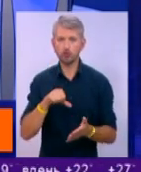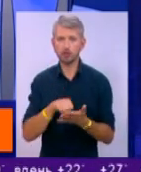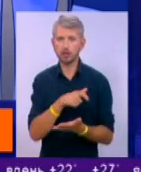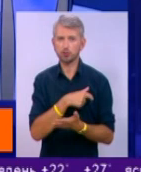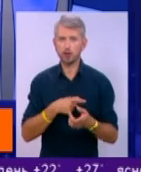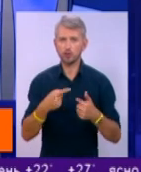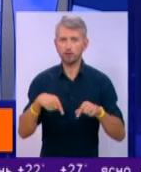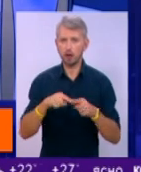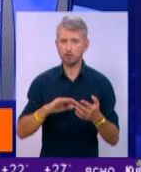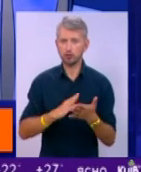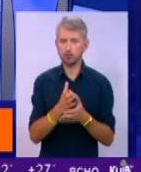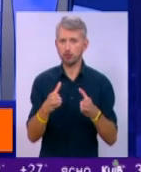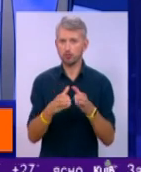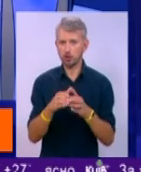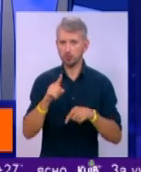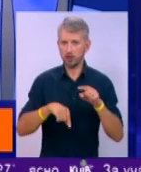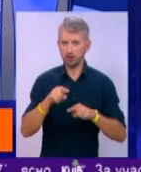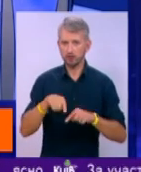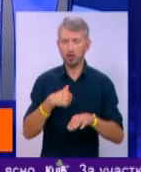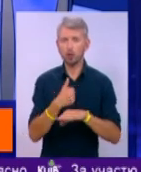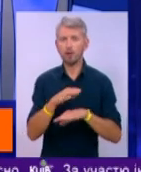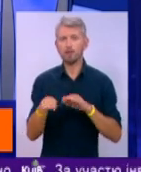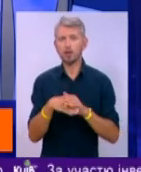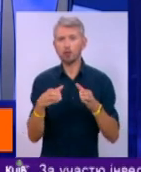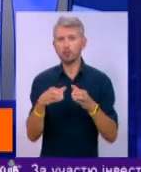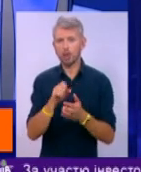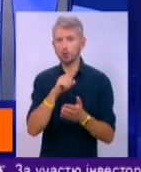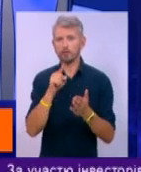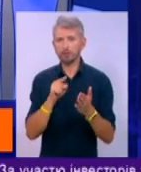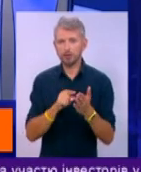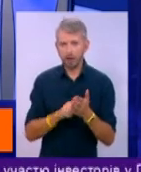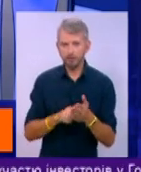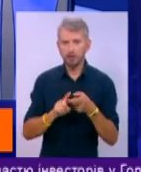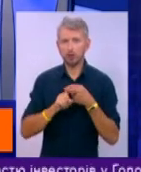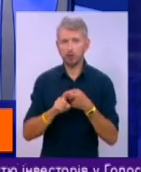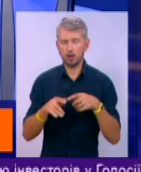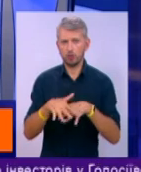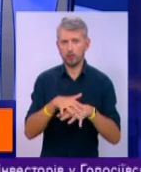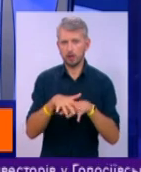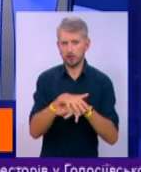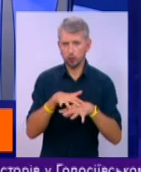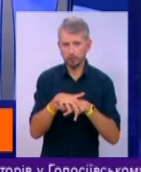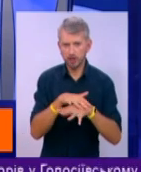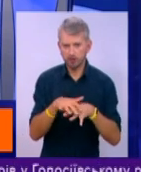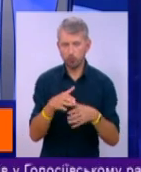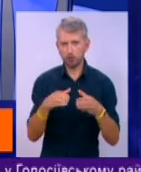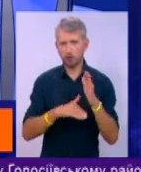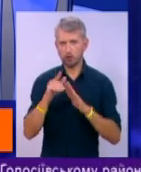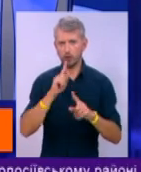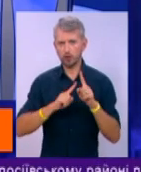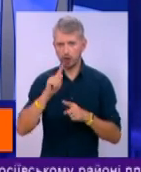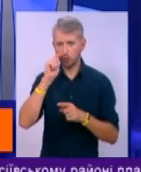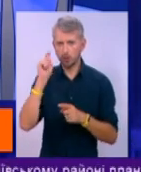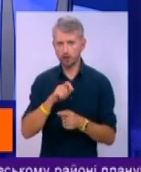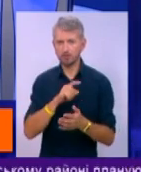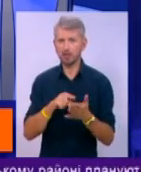депутатської фракції політичної партії «Батьківщина», голова підкомітету з питань взаємодії з громадянським суспільством Комітету Верховної Ради України з питань запобігання і